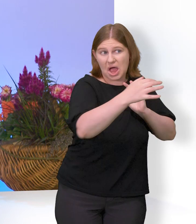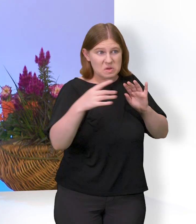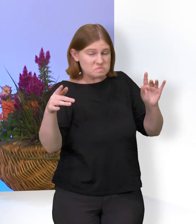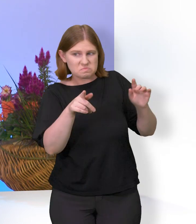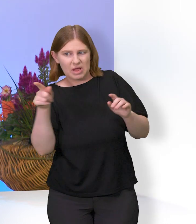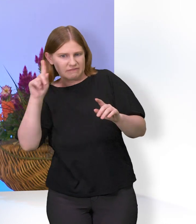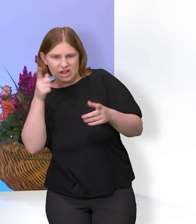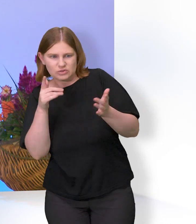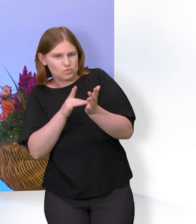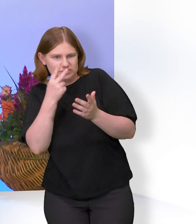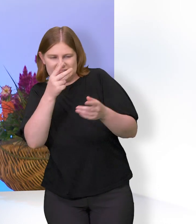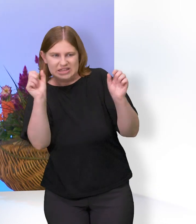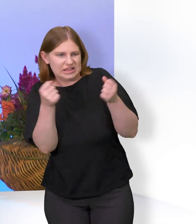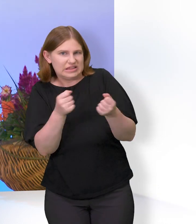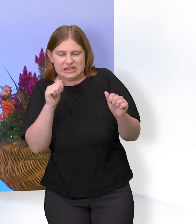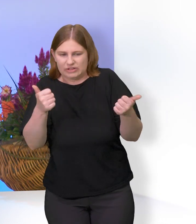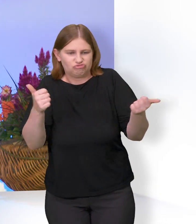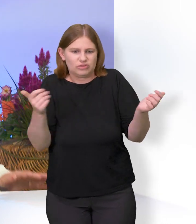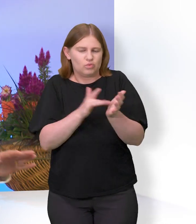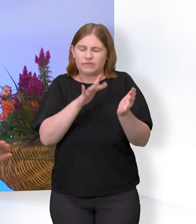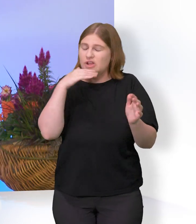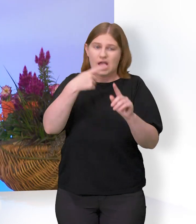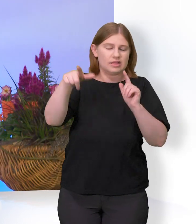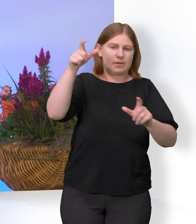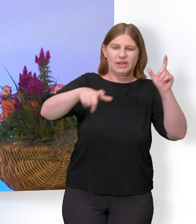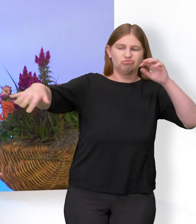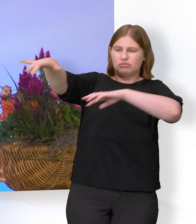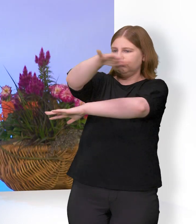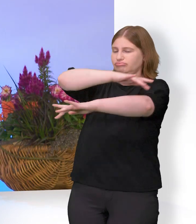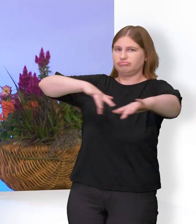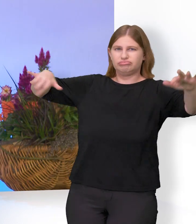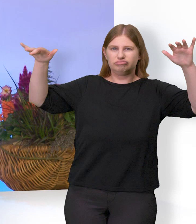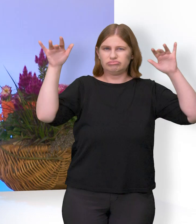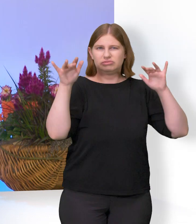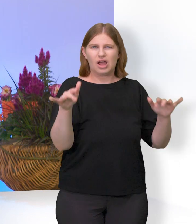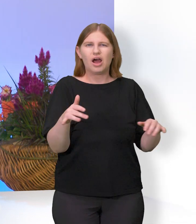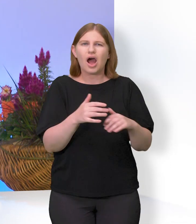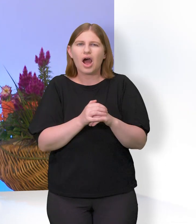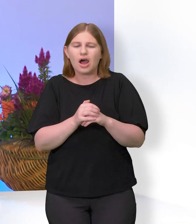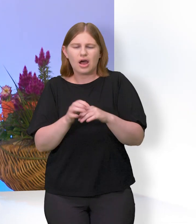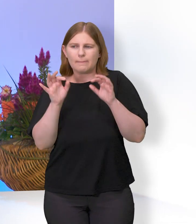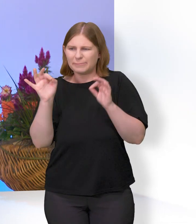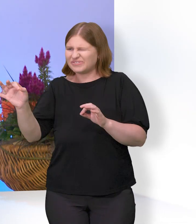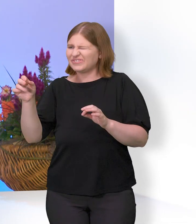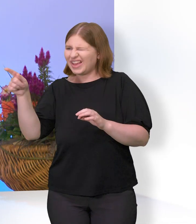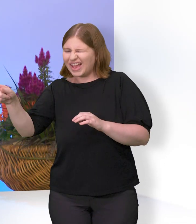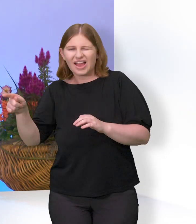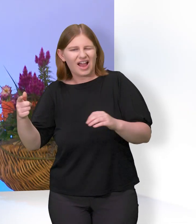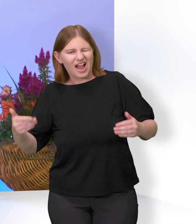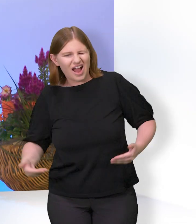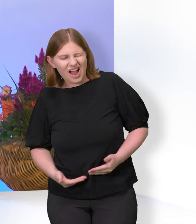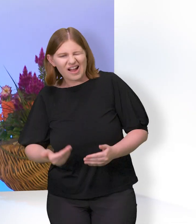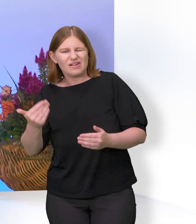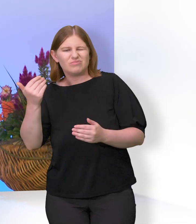Er weiß es nicht, kann die Entfernung wegen der vielen Menschen um ihn herum nicht einschätzen. Und er ruft, ja, er